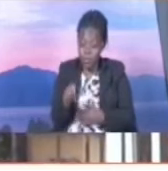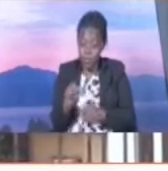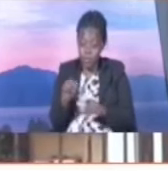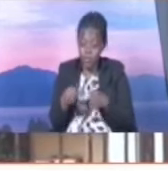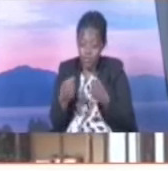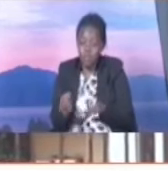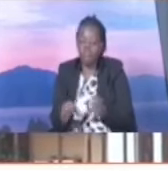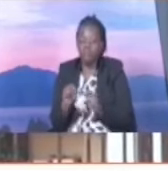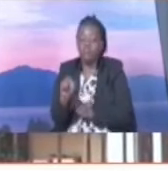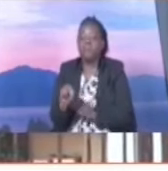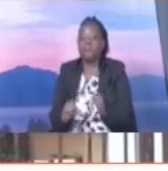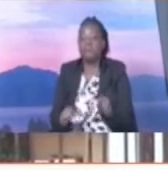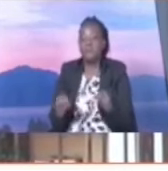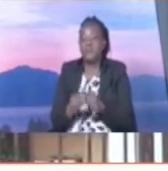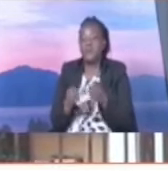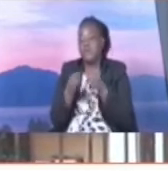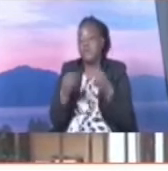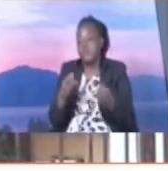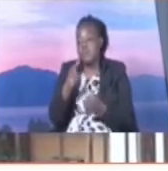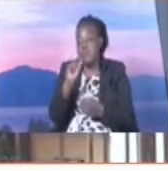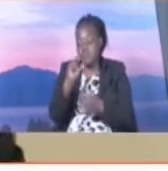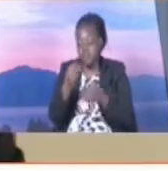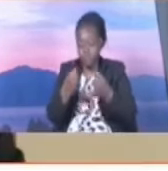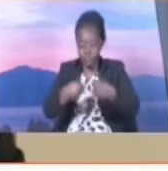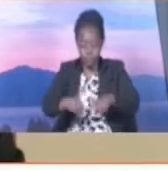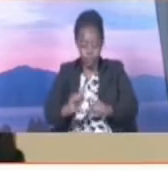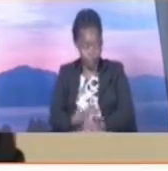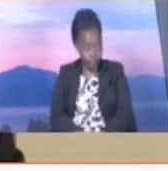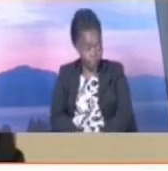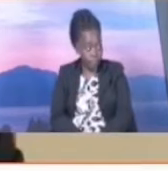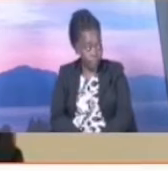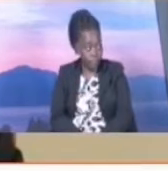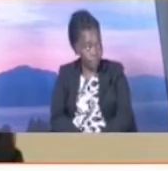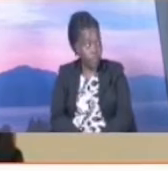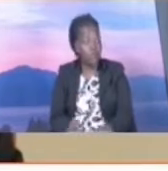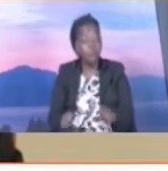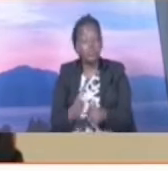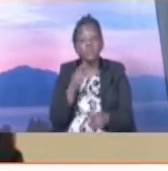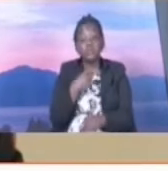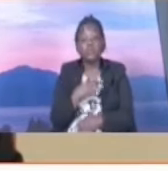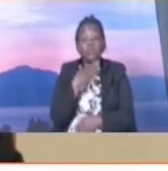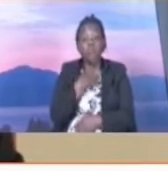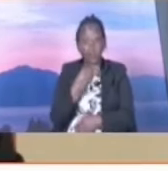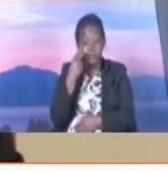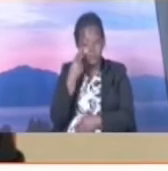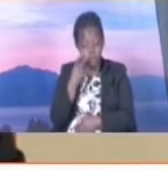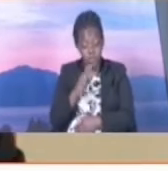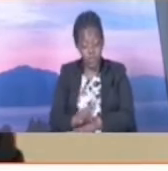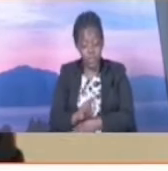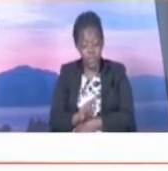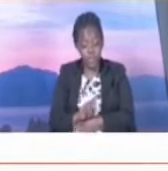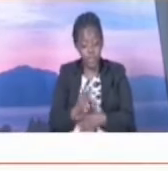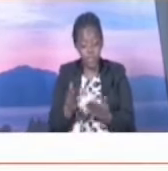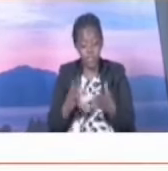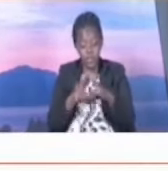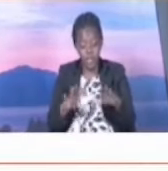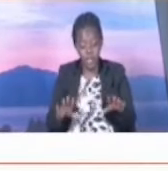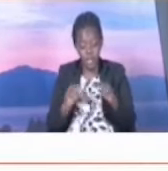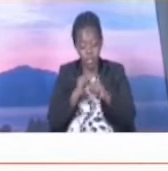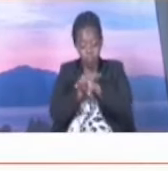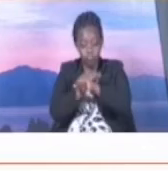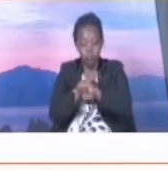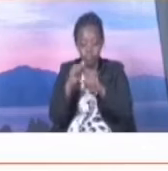kulyefunza era ebika bingi bikikoze era ne tugamba nti twetaaga okulaba nti ettaka lyaffe likuumibwa